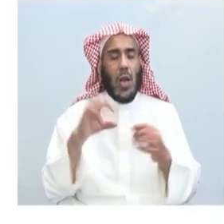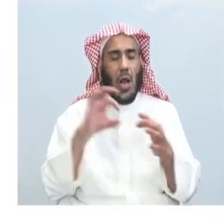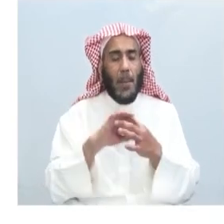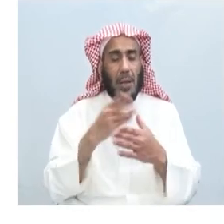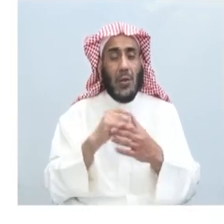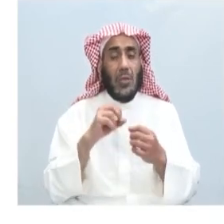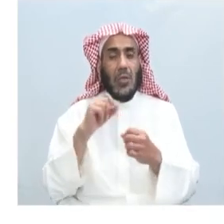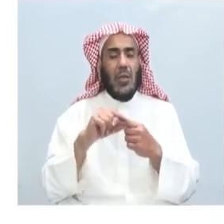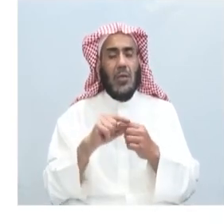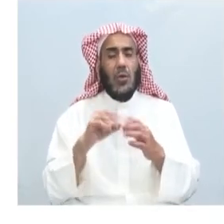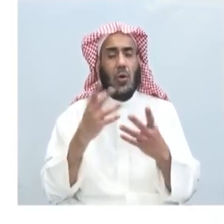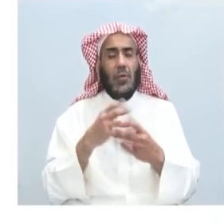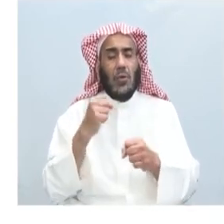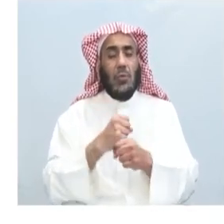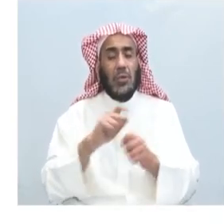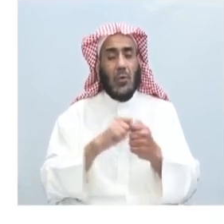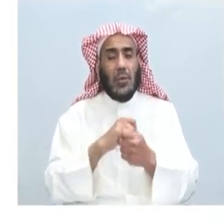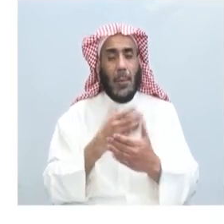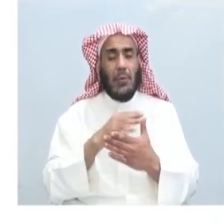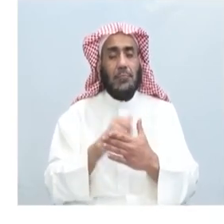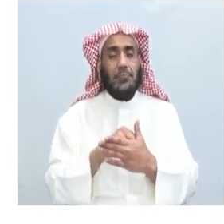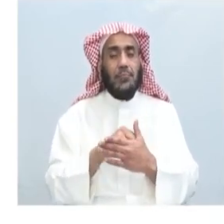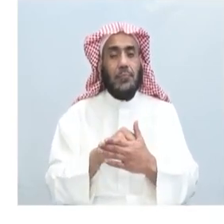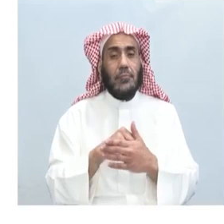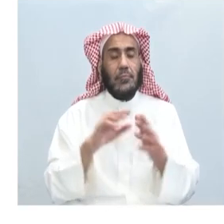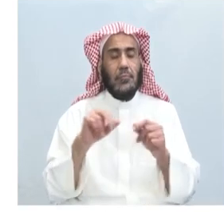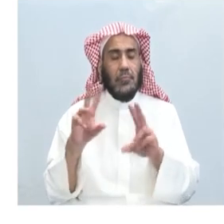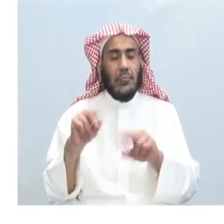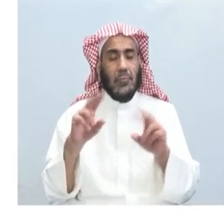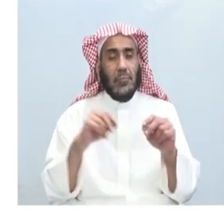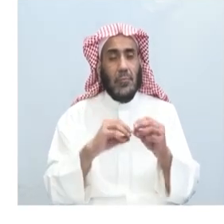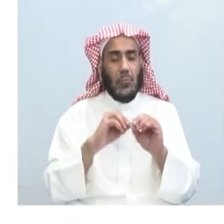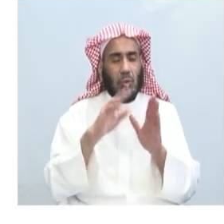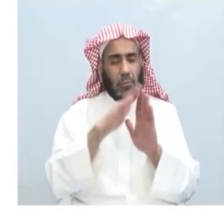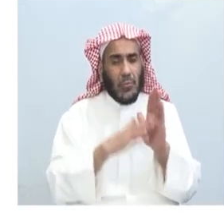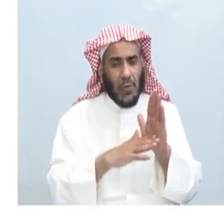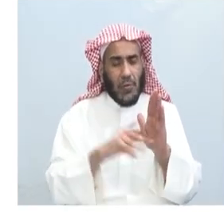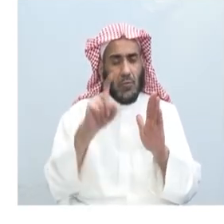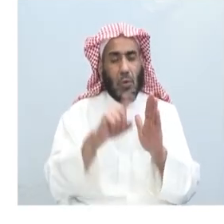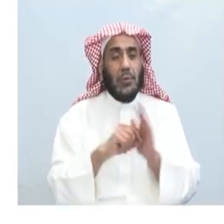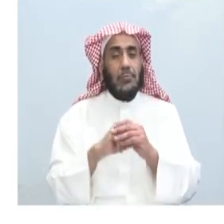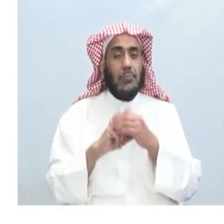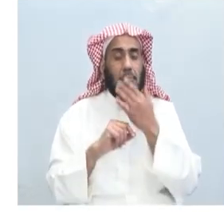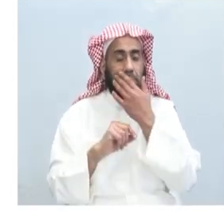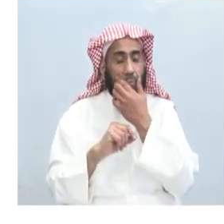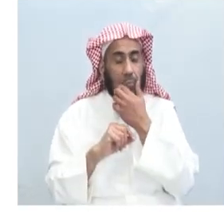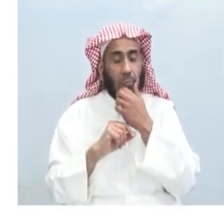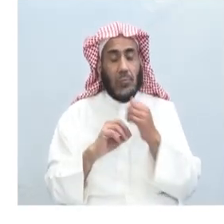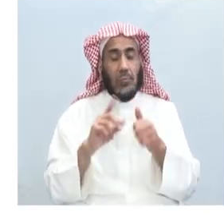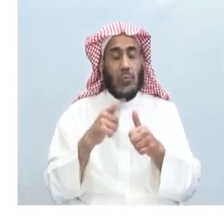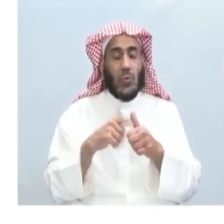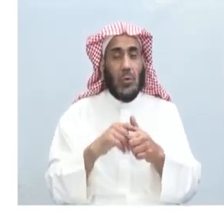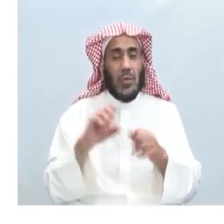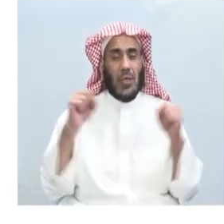بين حدات الطاقه وكيف تقوم بالتحويل بينهما طبعا حسب المعطى لديك في المساله اولا